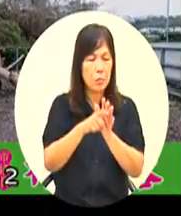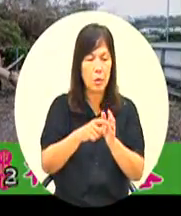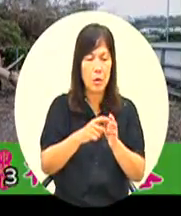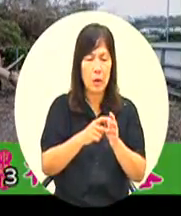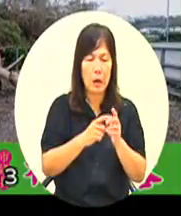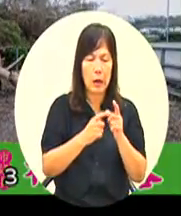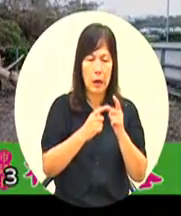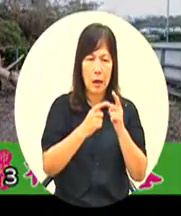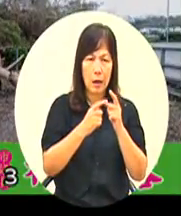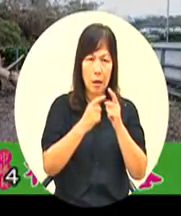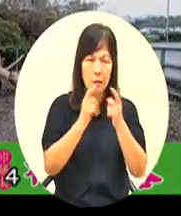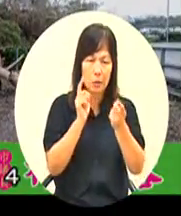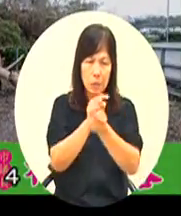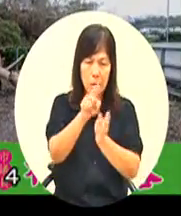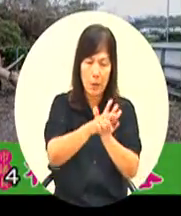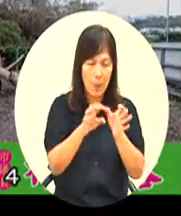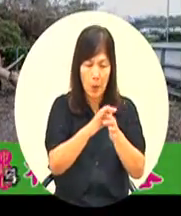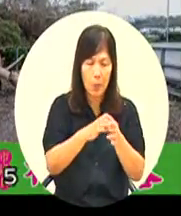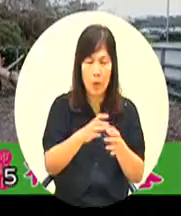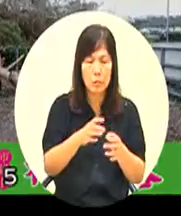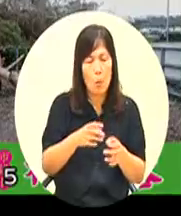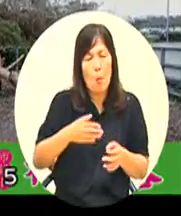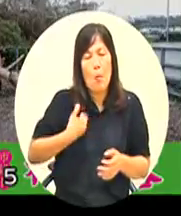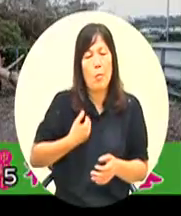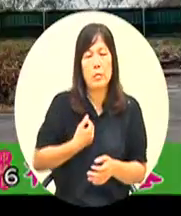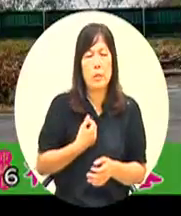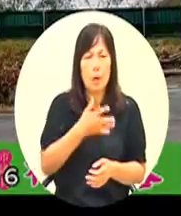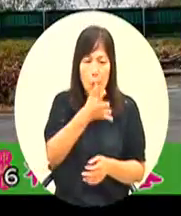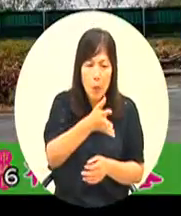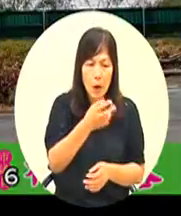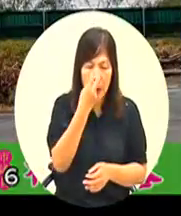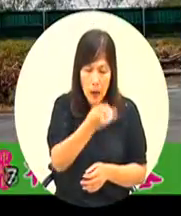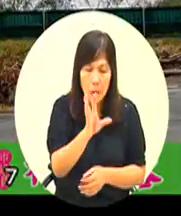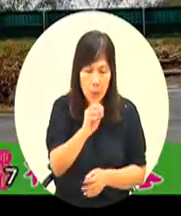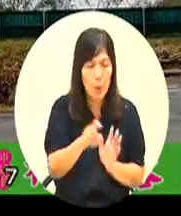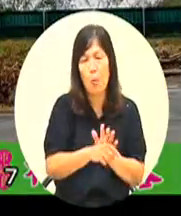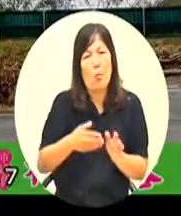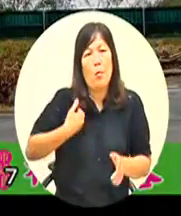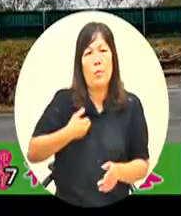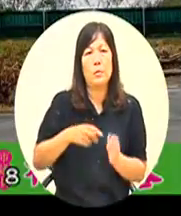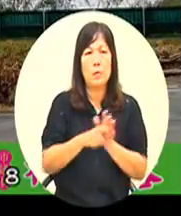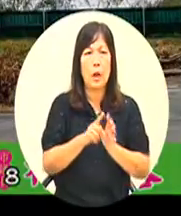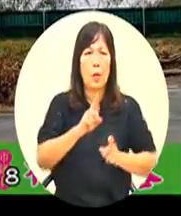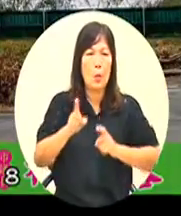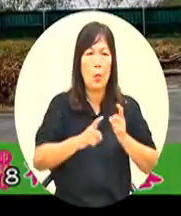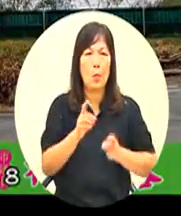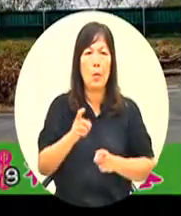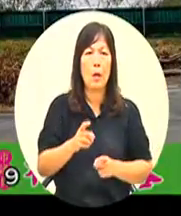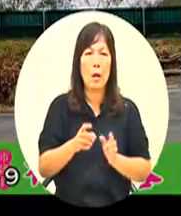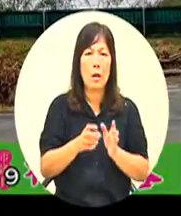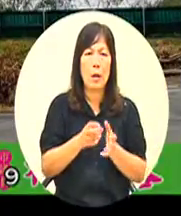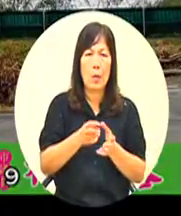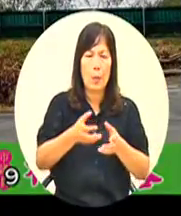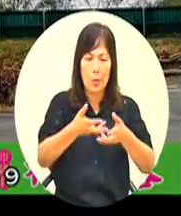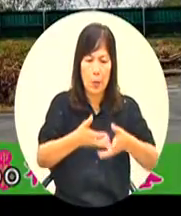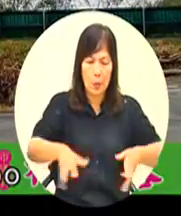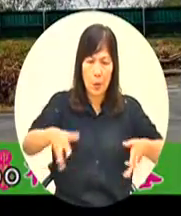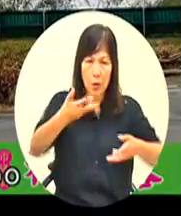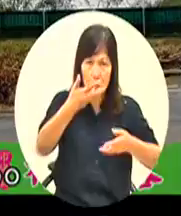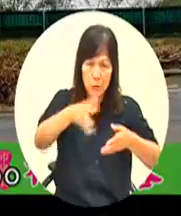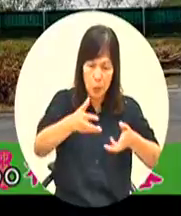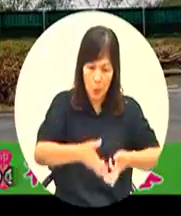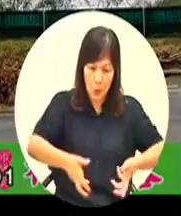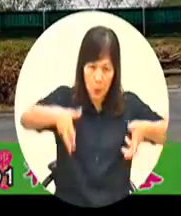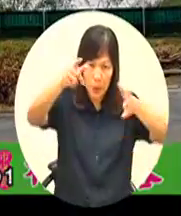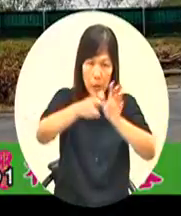这。有以前的关心无，我唔知影吼，这是本身甲恁哦，整个水塔啦吼，它前